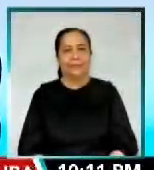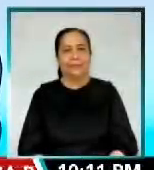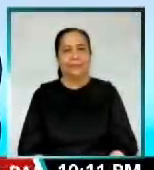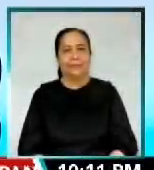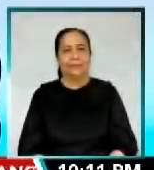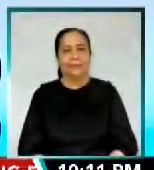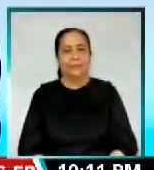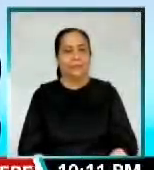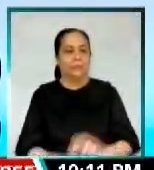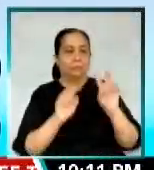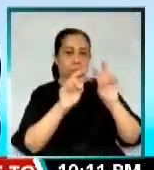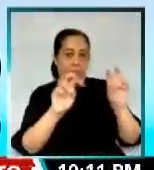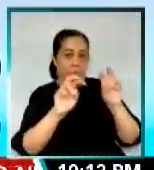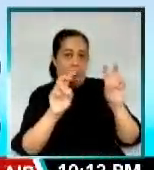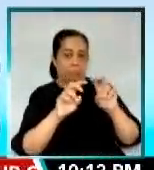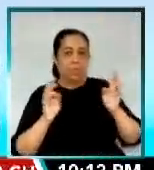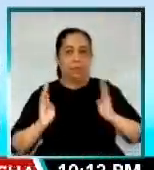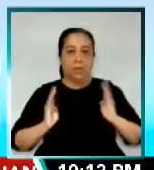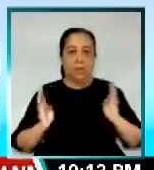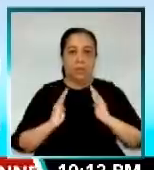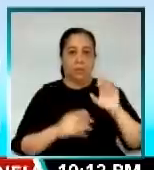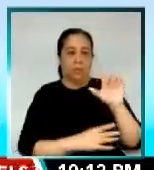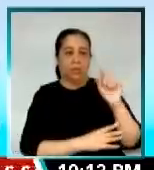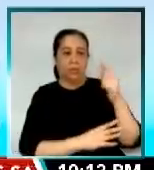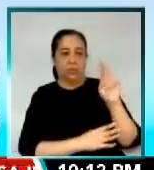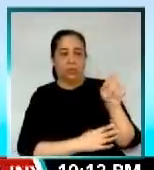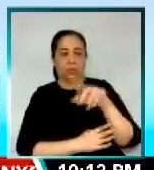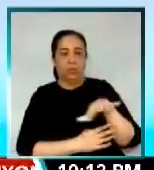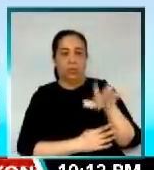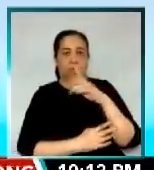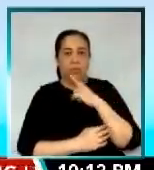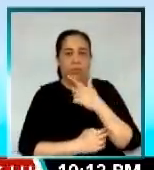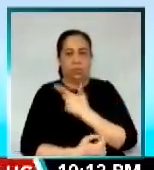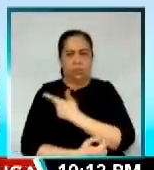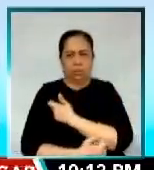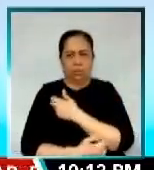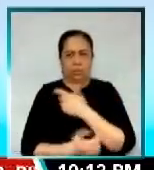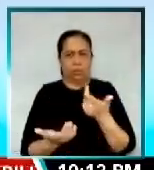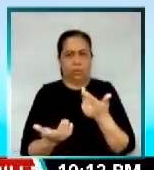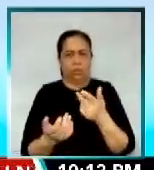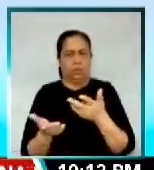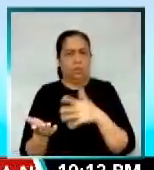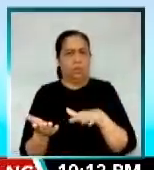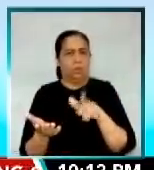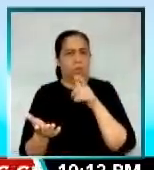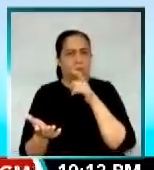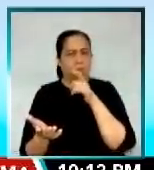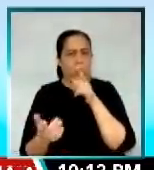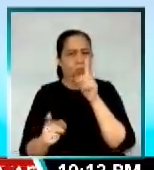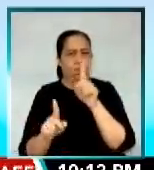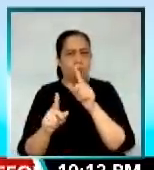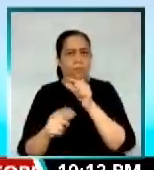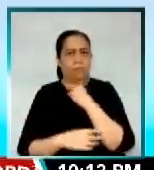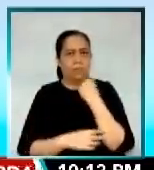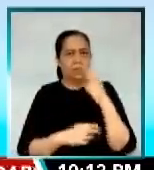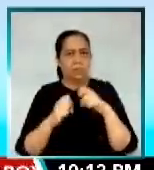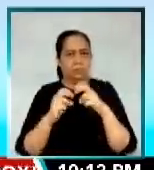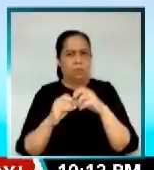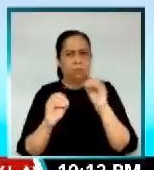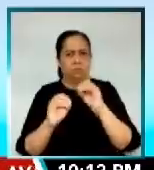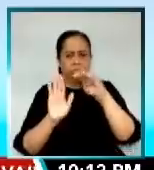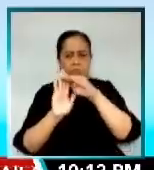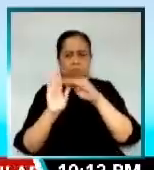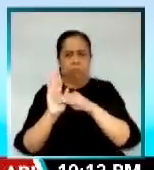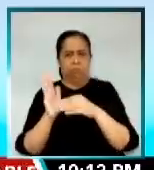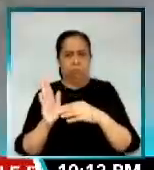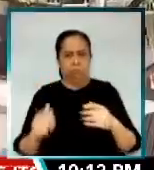Pinaimbestigahan na ng Baguio City LGU ang umano'y pagpapabakuna kontra COVID-19 ng isang pari kahit wala naman siya sa priority list.